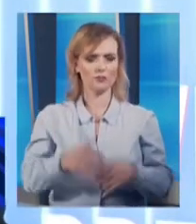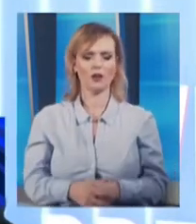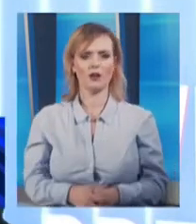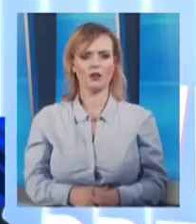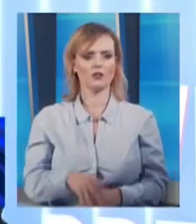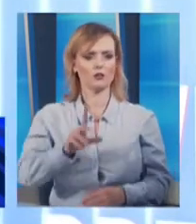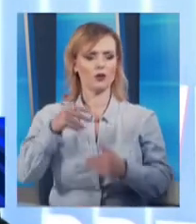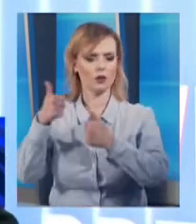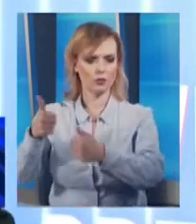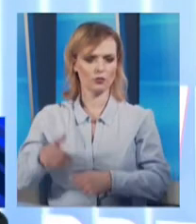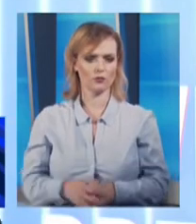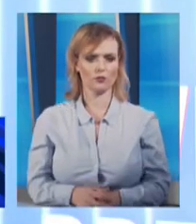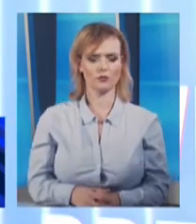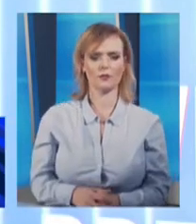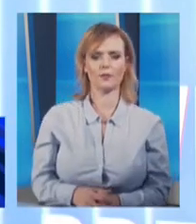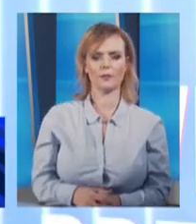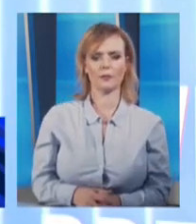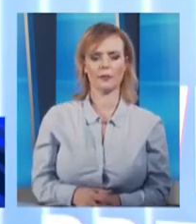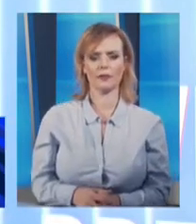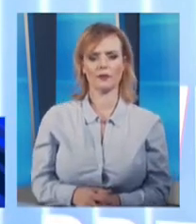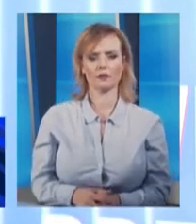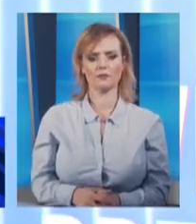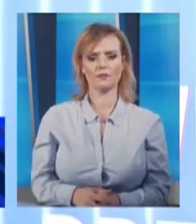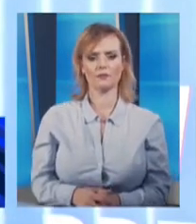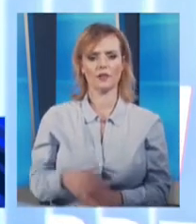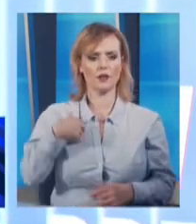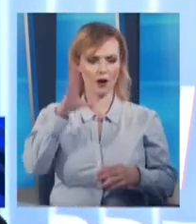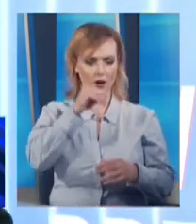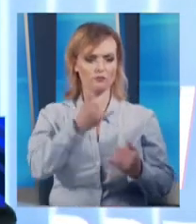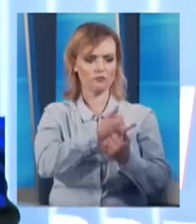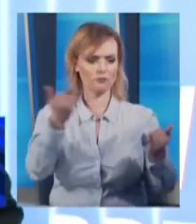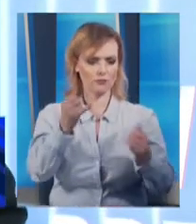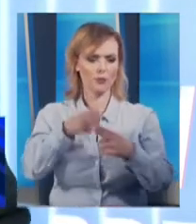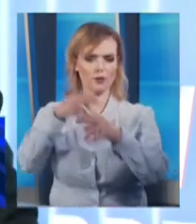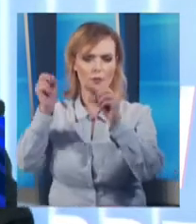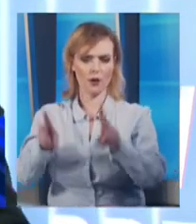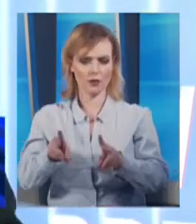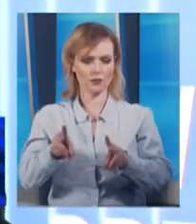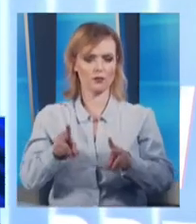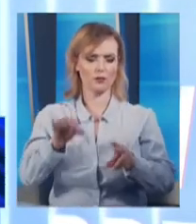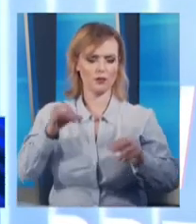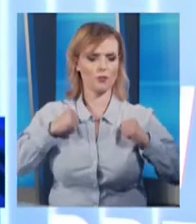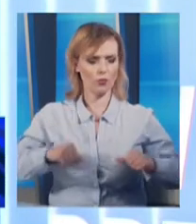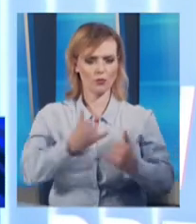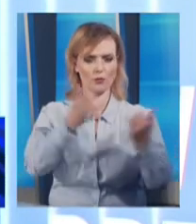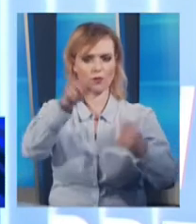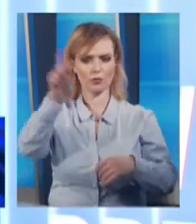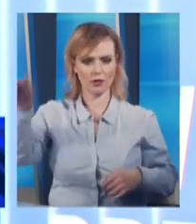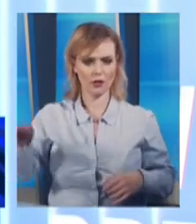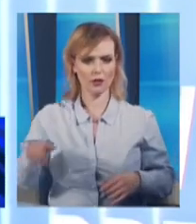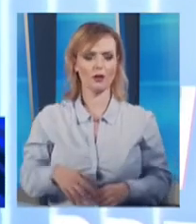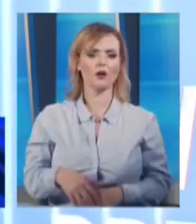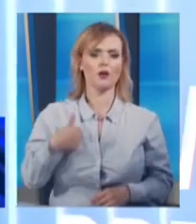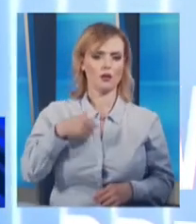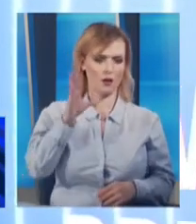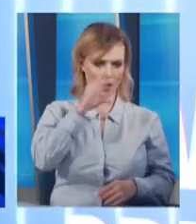vulnerabil, sunt cel care poate livra securitate și siguranță cetățeanului, pot face față funcției